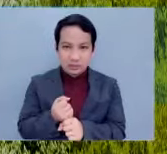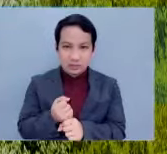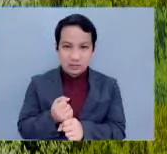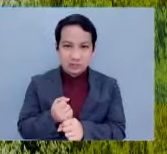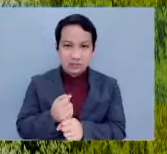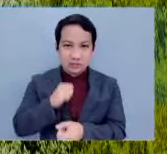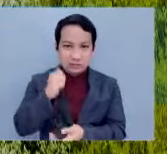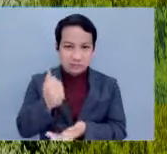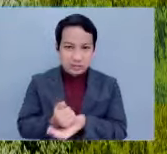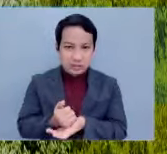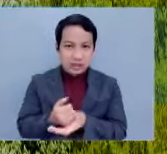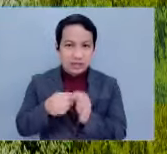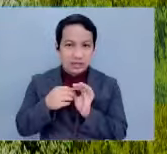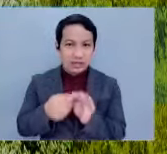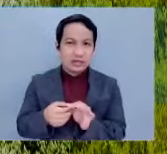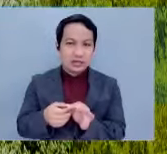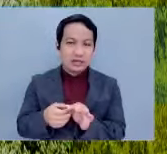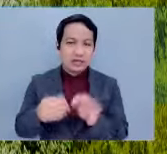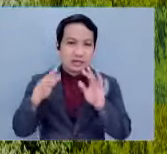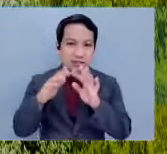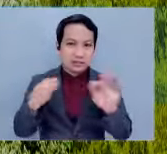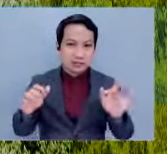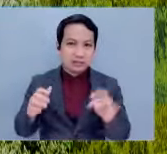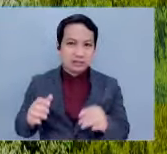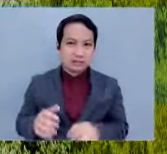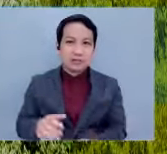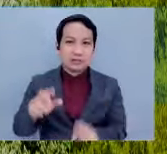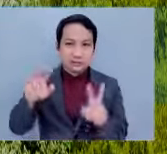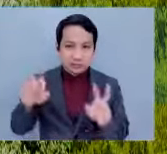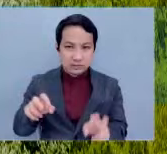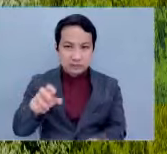established na festival pero yung Sinulog mismo